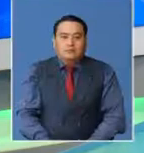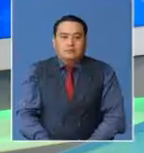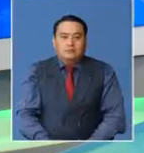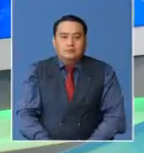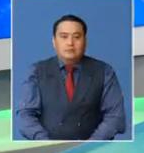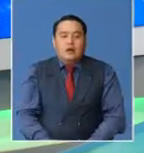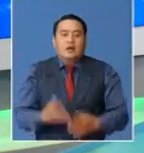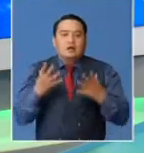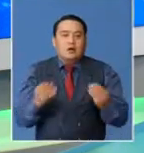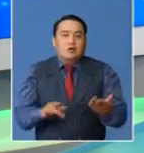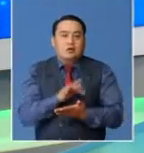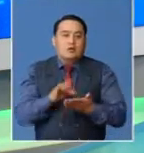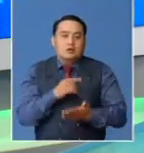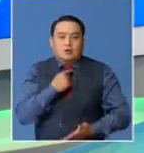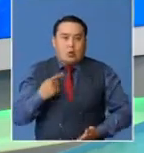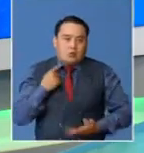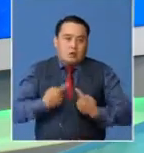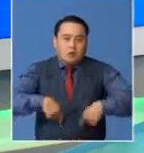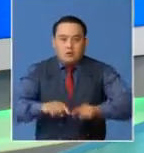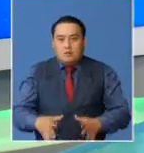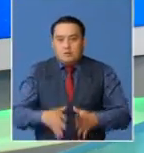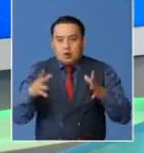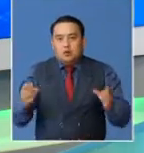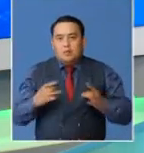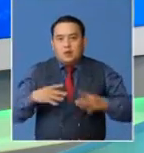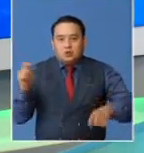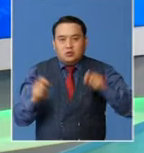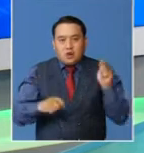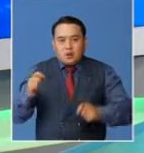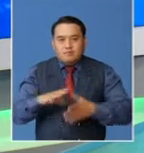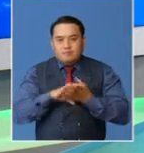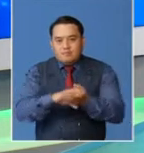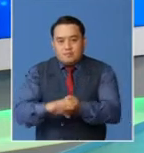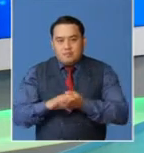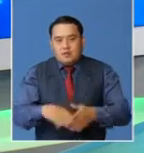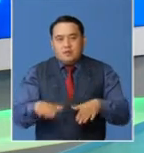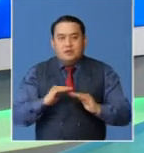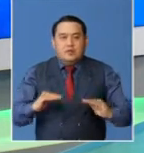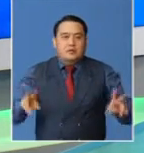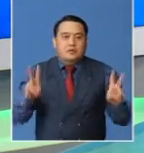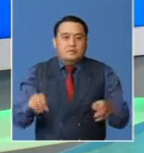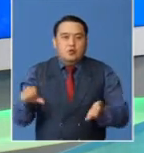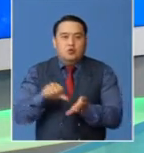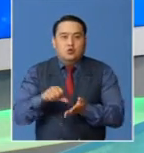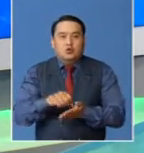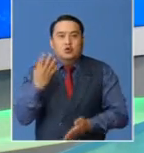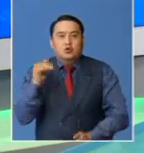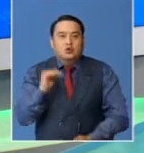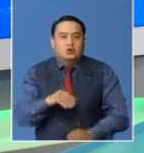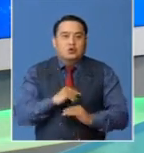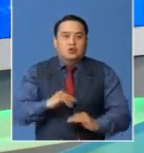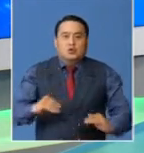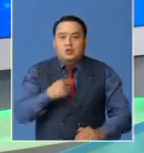В рамках Дня города в парке Жастар организован большой фестиваль под лозунгом «Мир детства». Участие в нем приняли более 4000